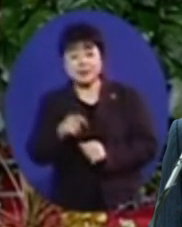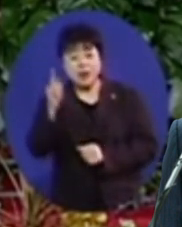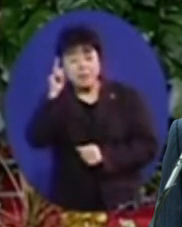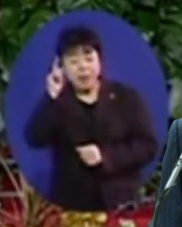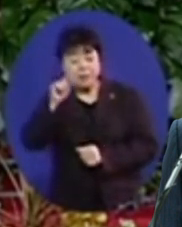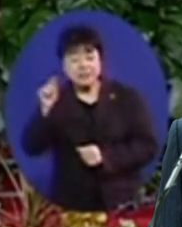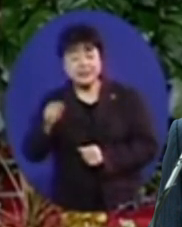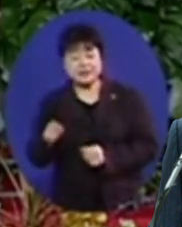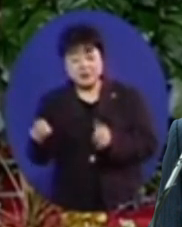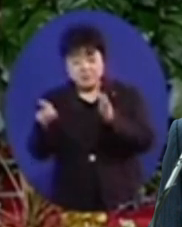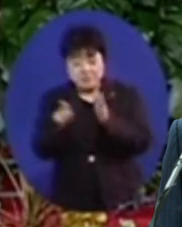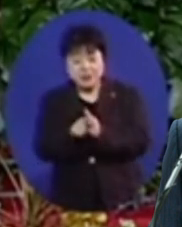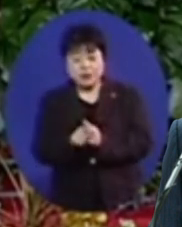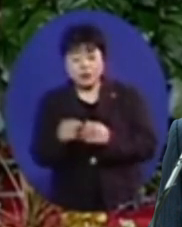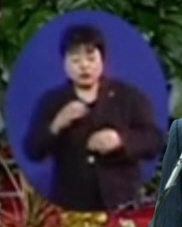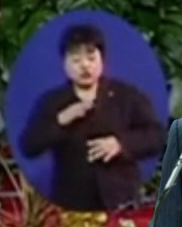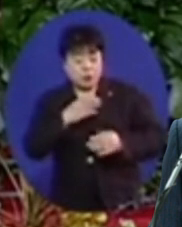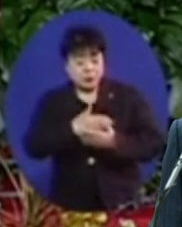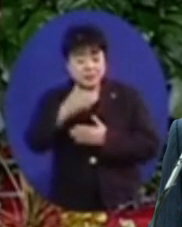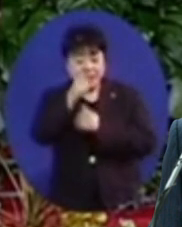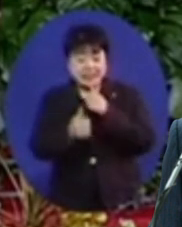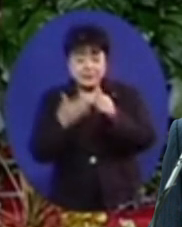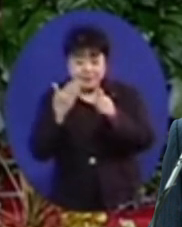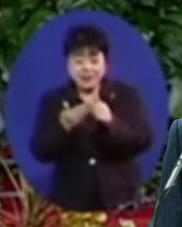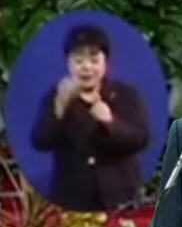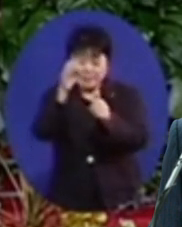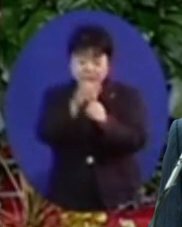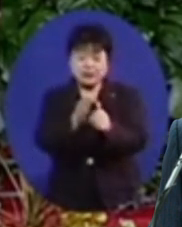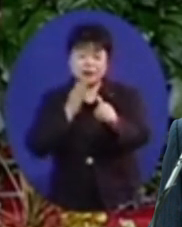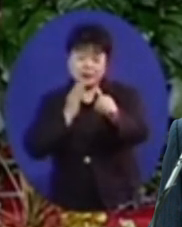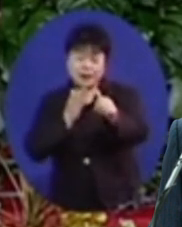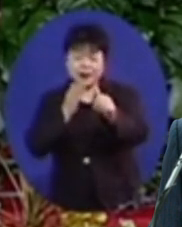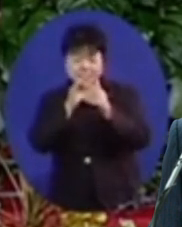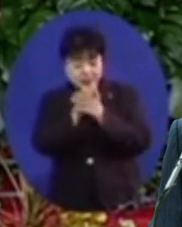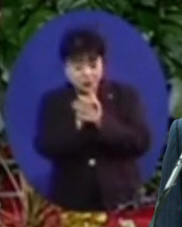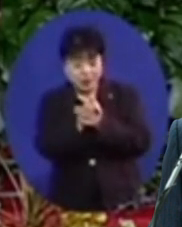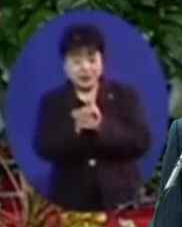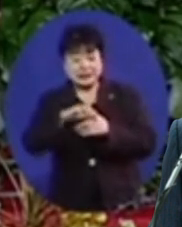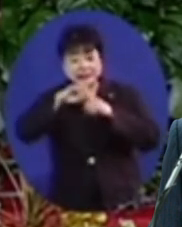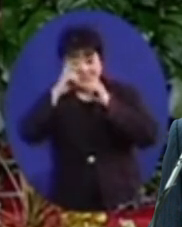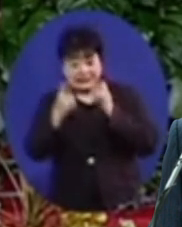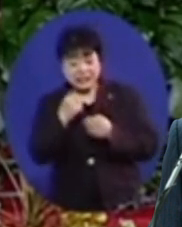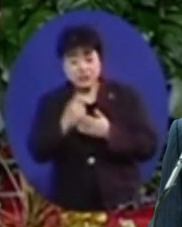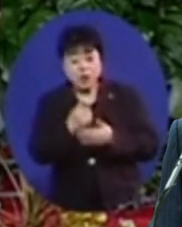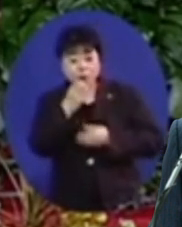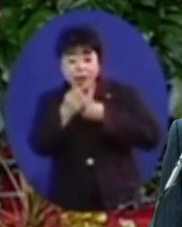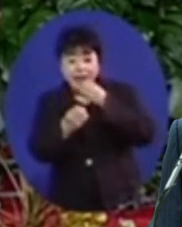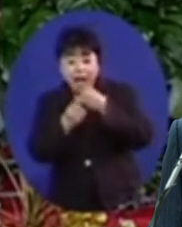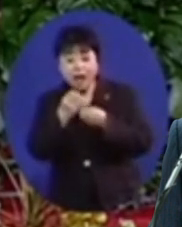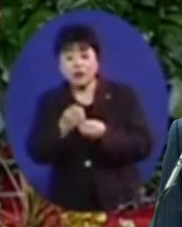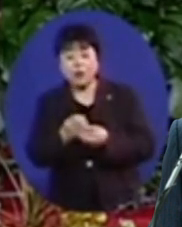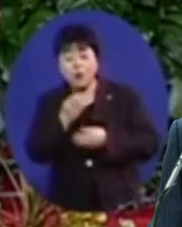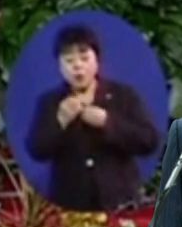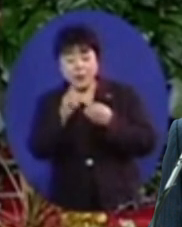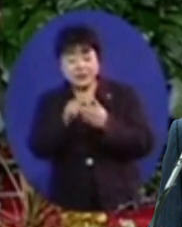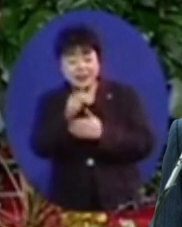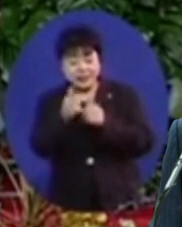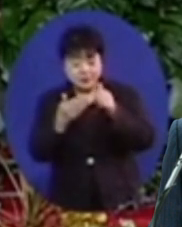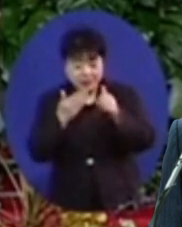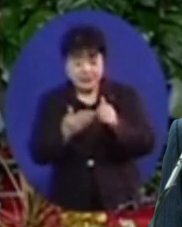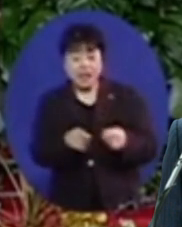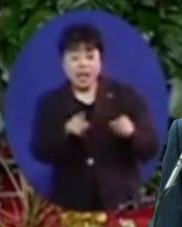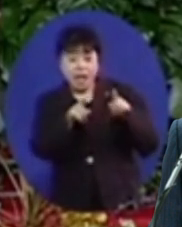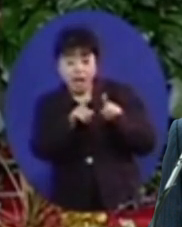의지하여 두려움을 쫓아내고 하나님께 간절히 기도하여 자신의 죄를 회개하고 고백함으로 하나님께서 그와